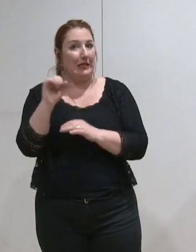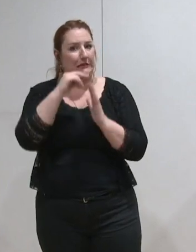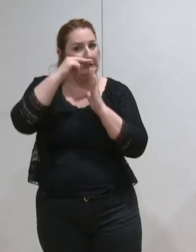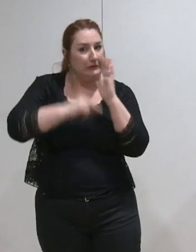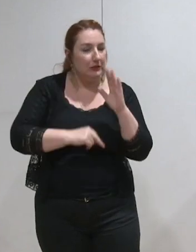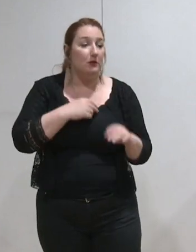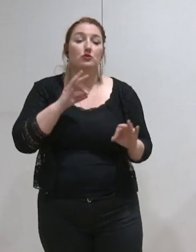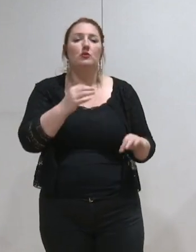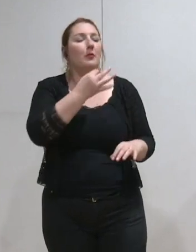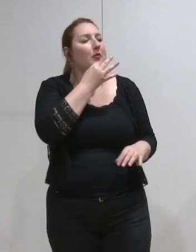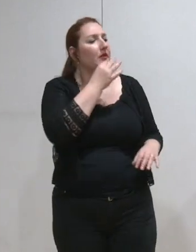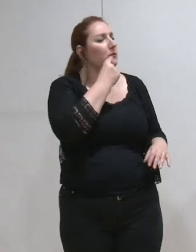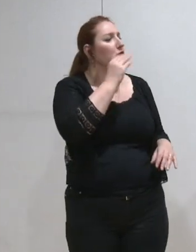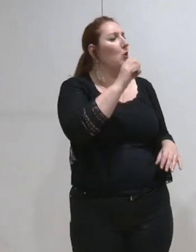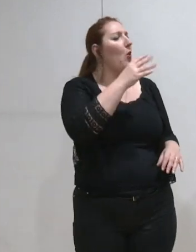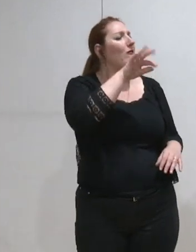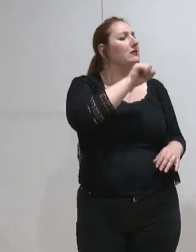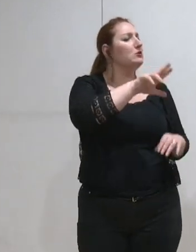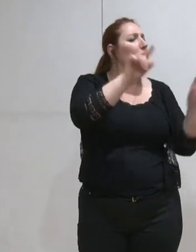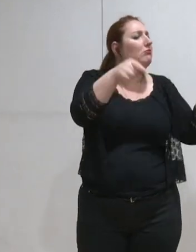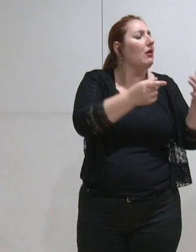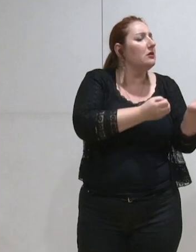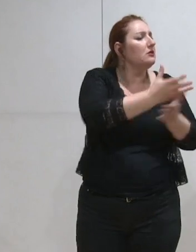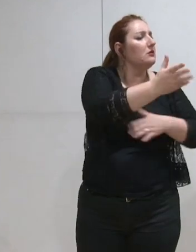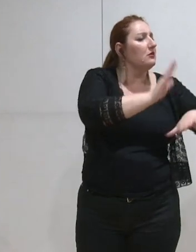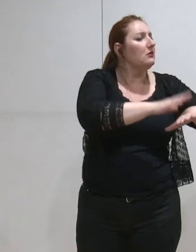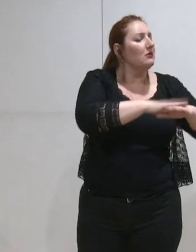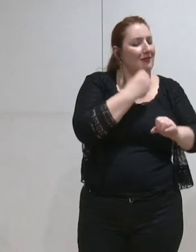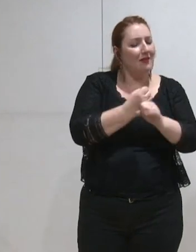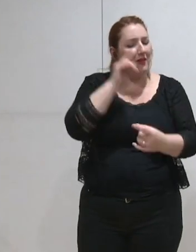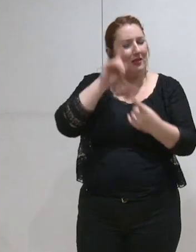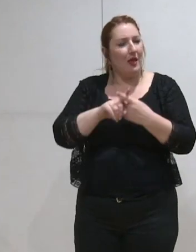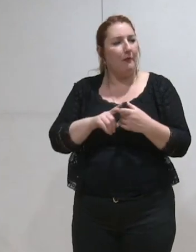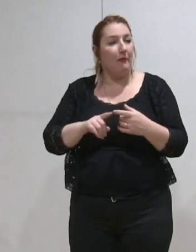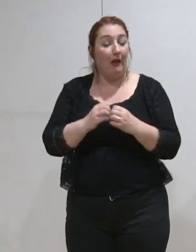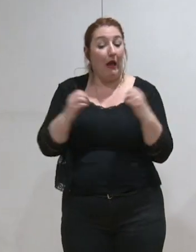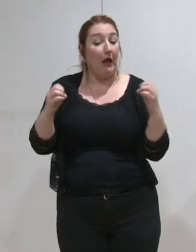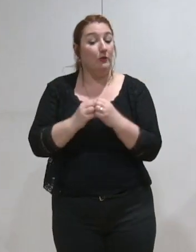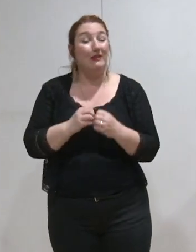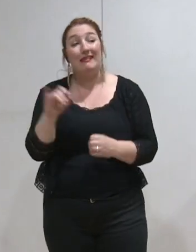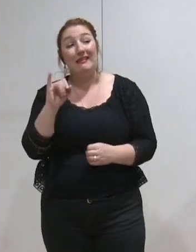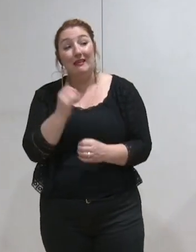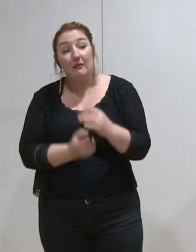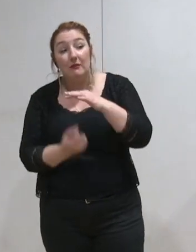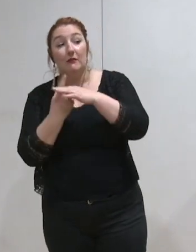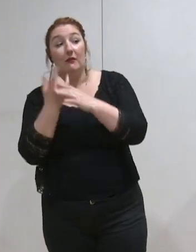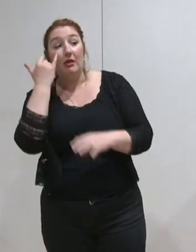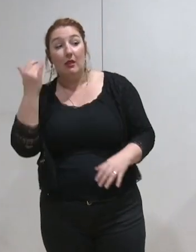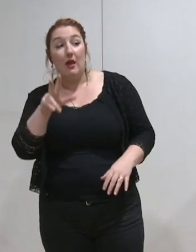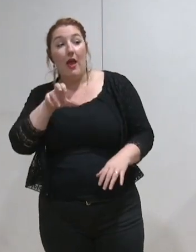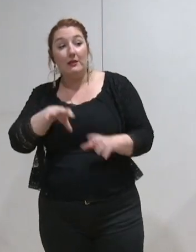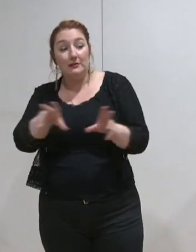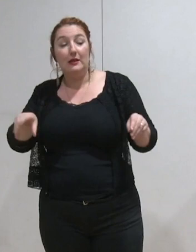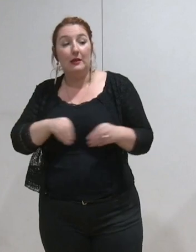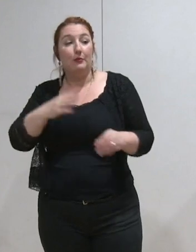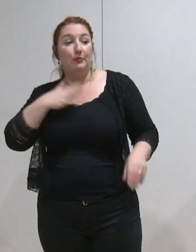rappeler à Monsieur confesson que le travail sur la tarification sociale de l'eau et la gratuité des premiers mètres cubes a été engagé par la précédente équipe municipale et qu'une délibération a été